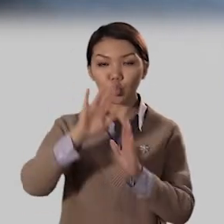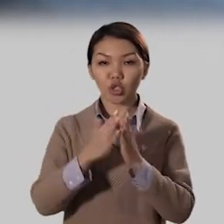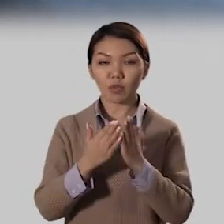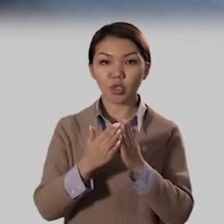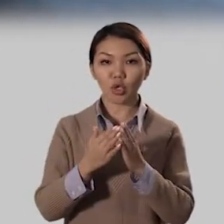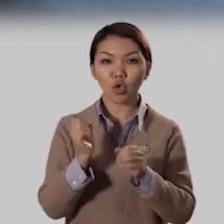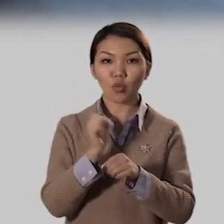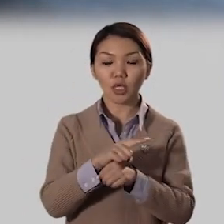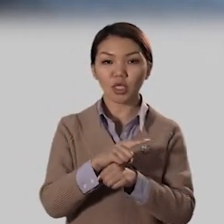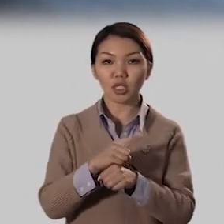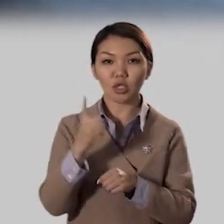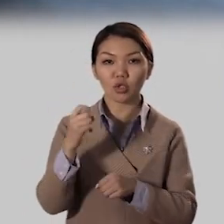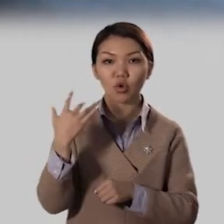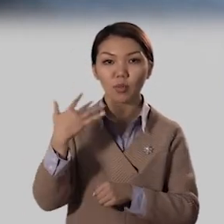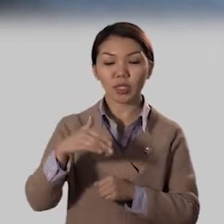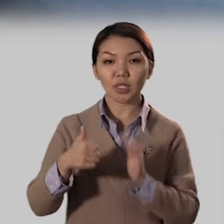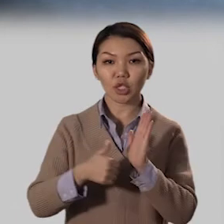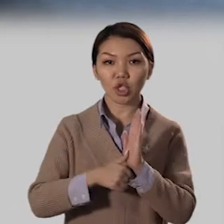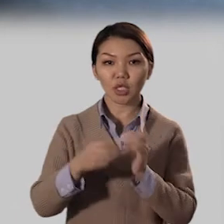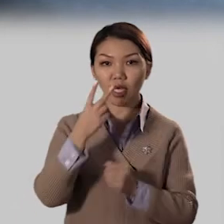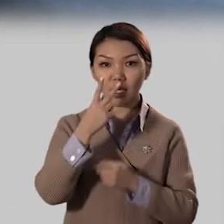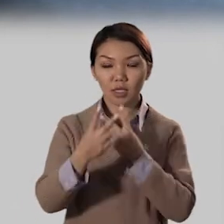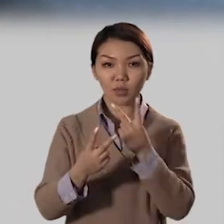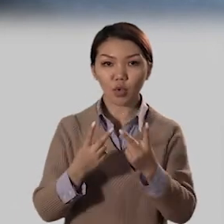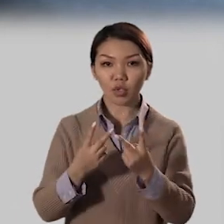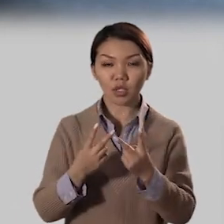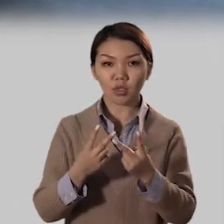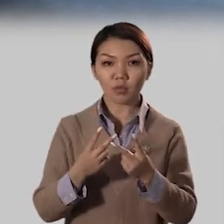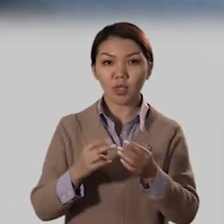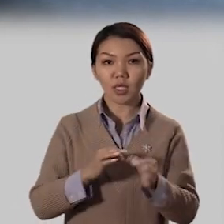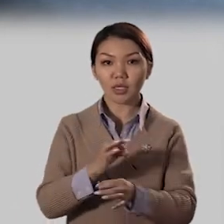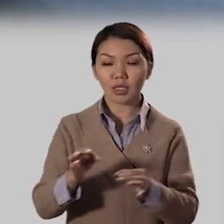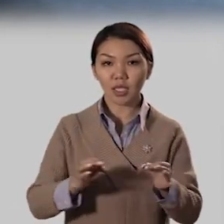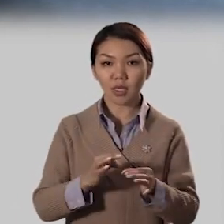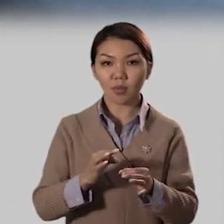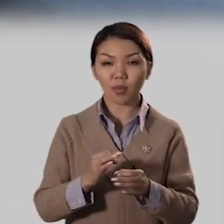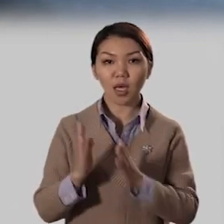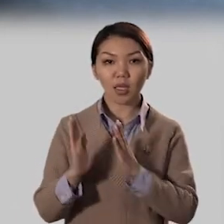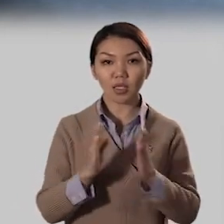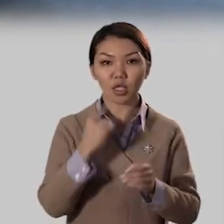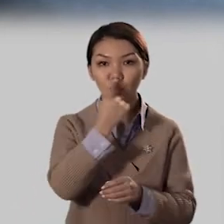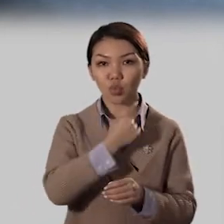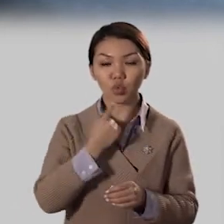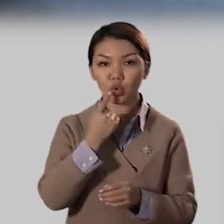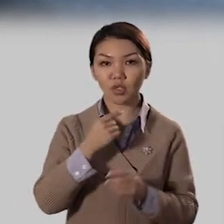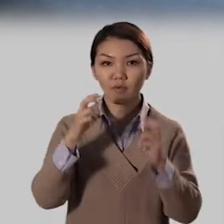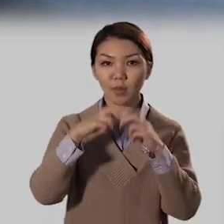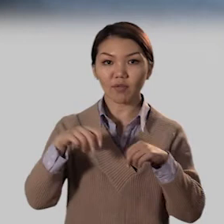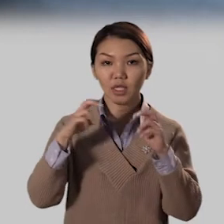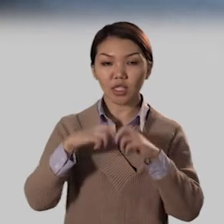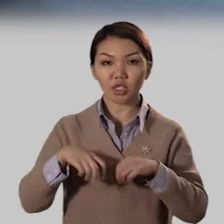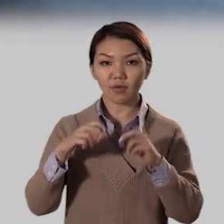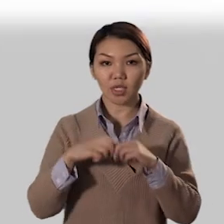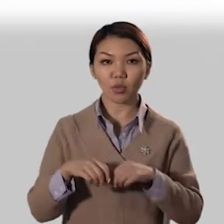156 рассмотрим схему алгоритму устного морфологического разбора